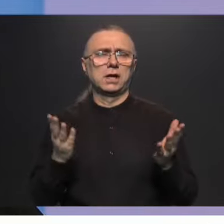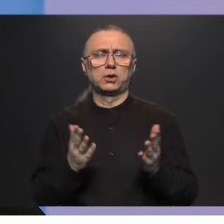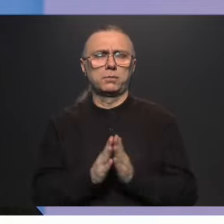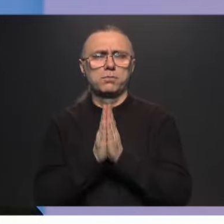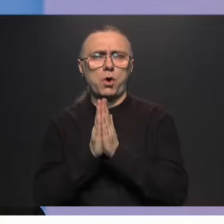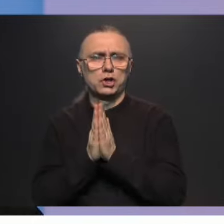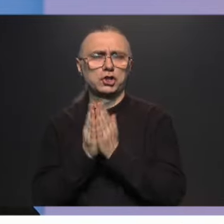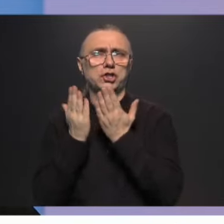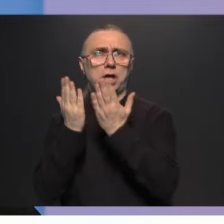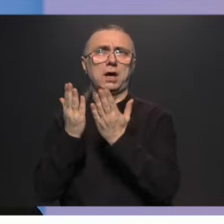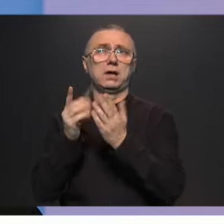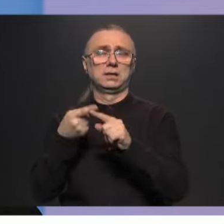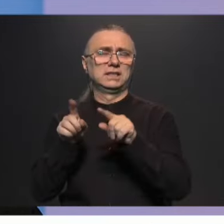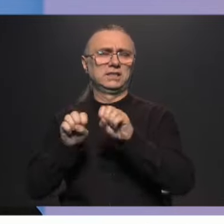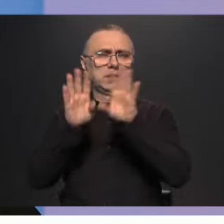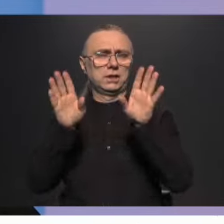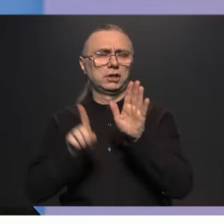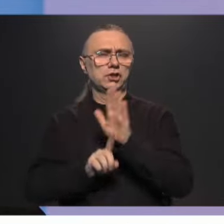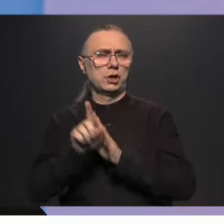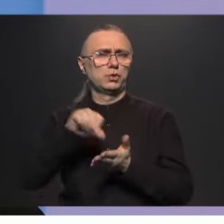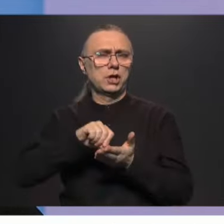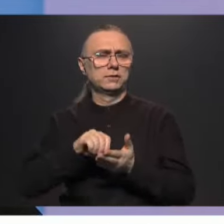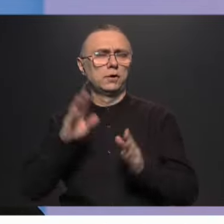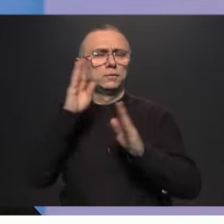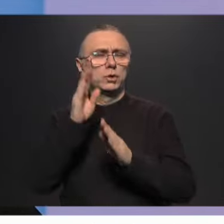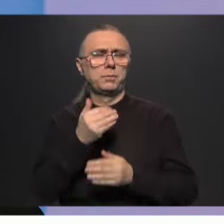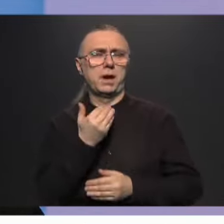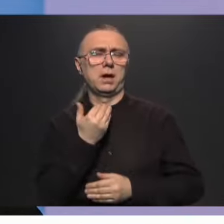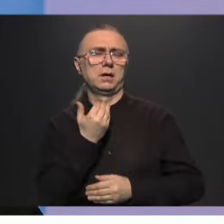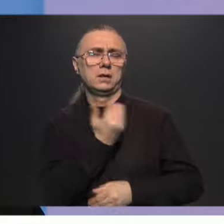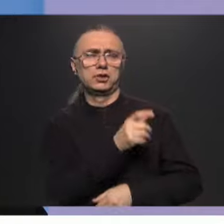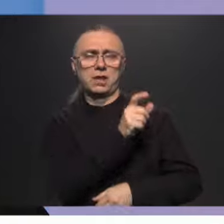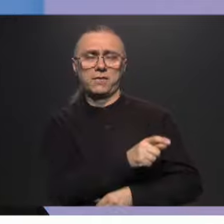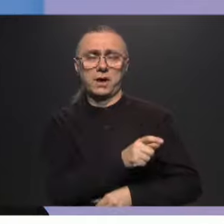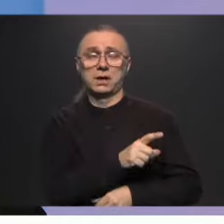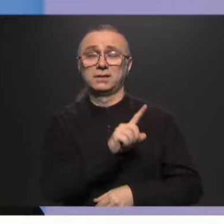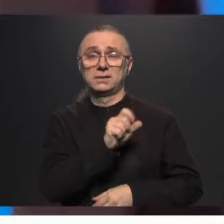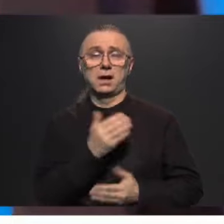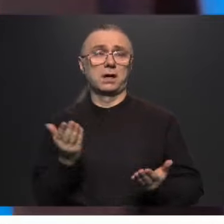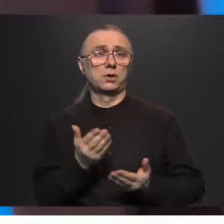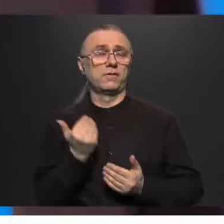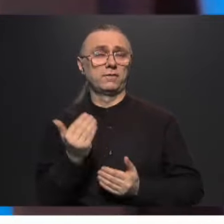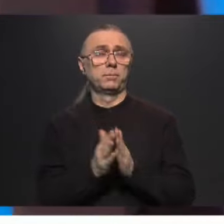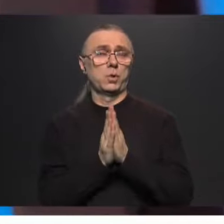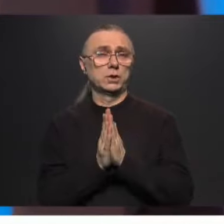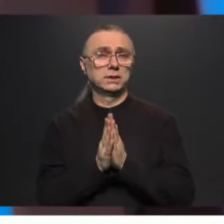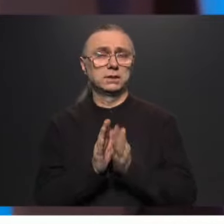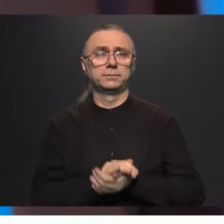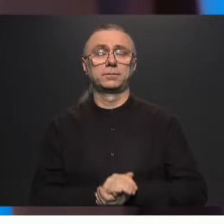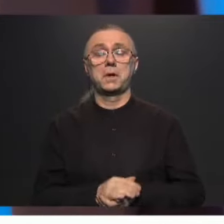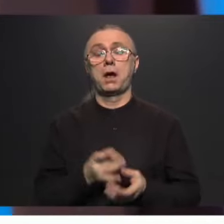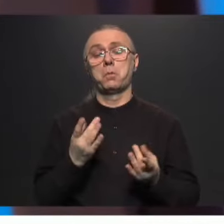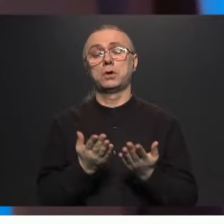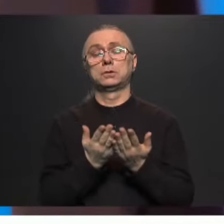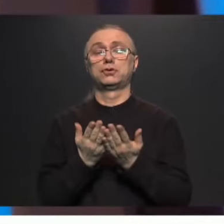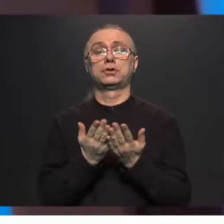и в судьбе того человека, за которого ты просишь, или тех людей. Вот. Просто читать